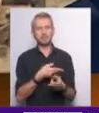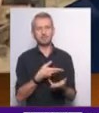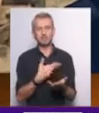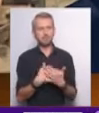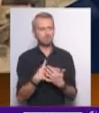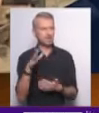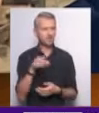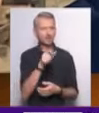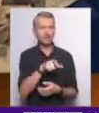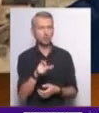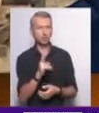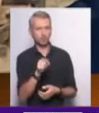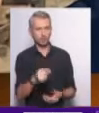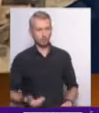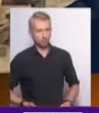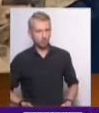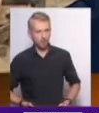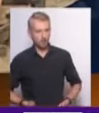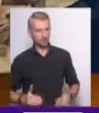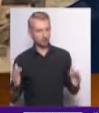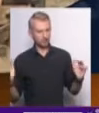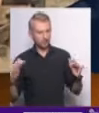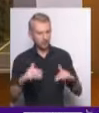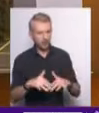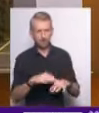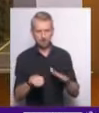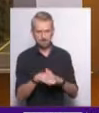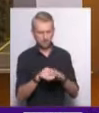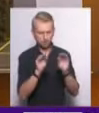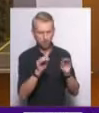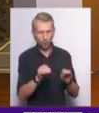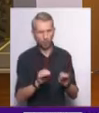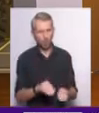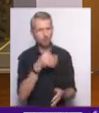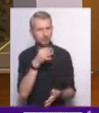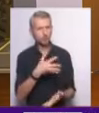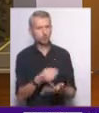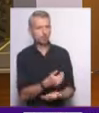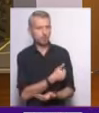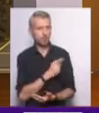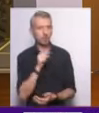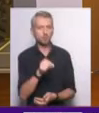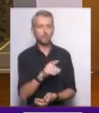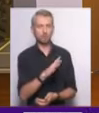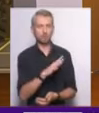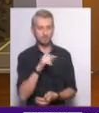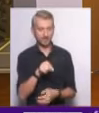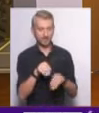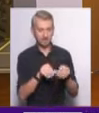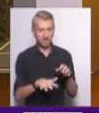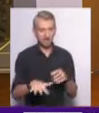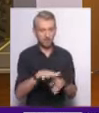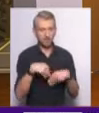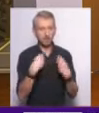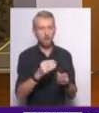майже всі люди, які там проживали, вийшли під протокол, висловили своє бажання, щоб там був цій земельній ділянці